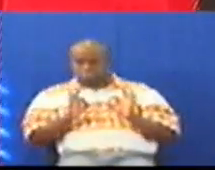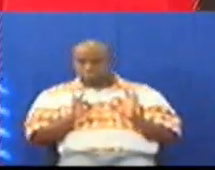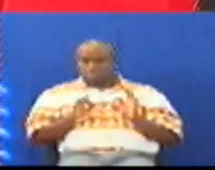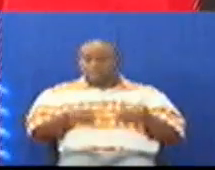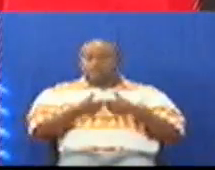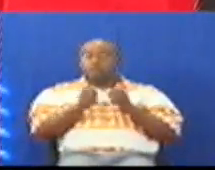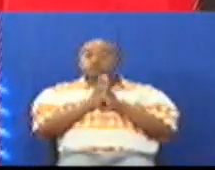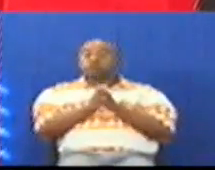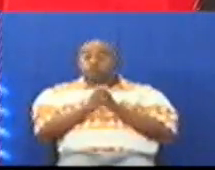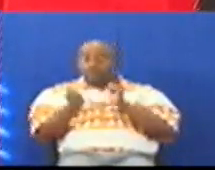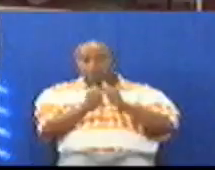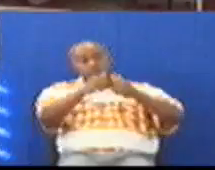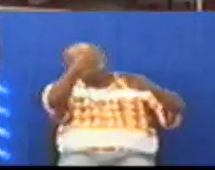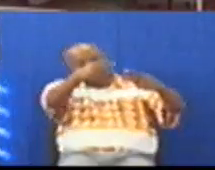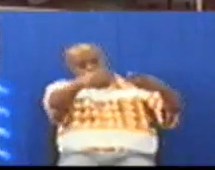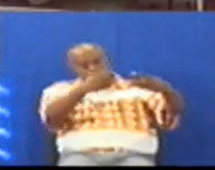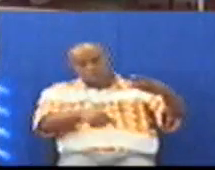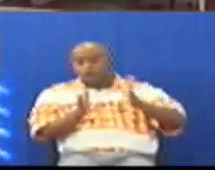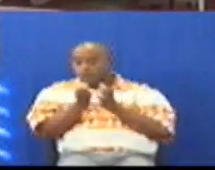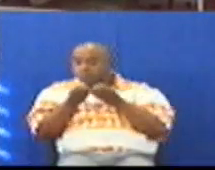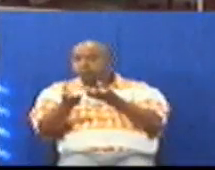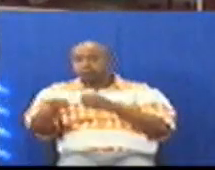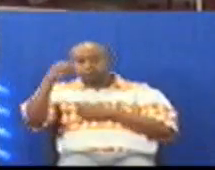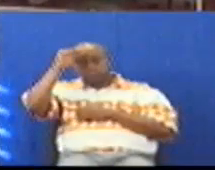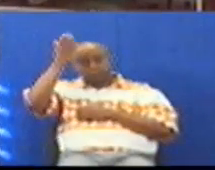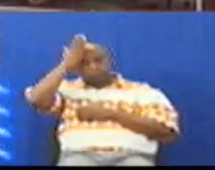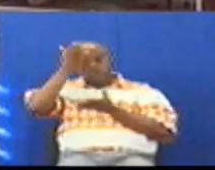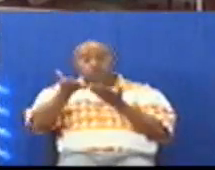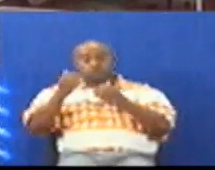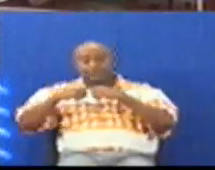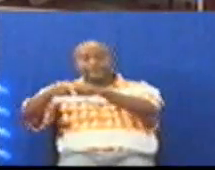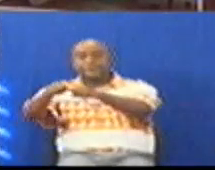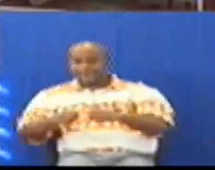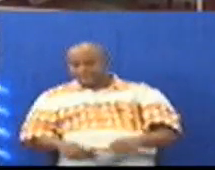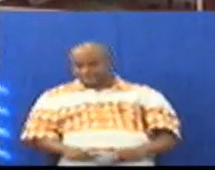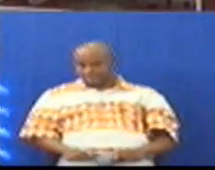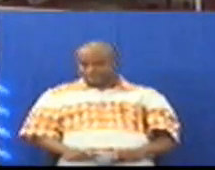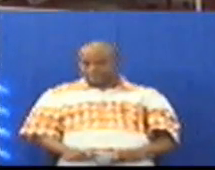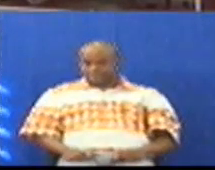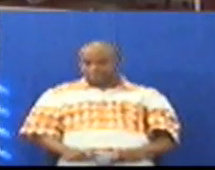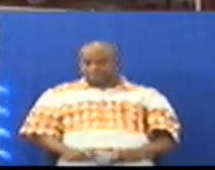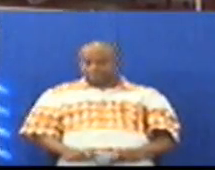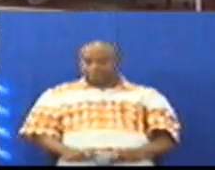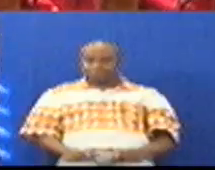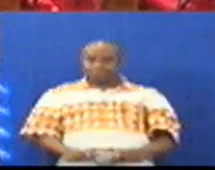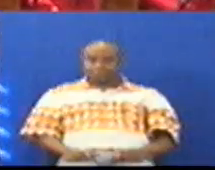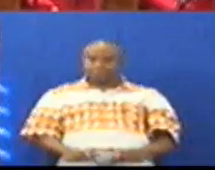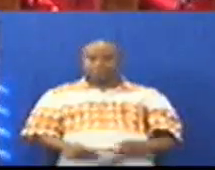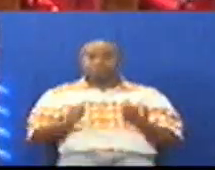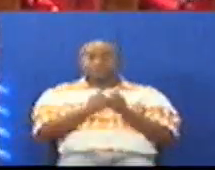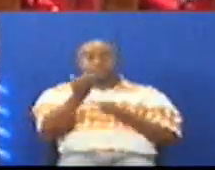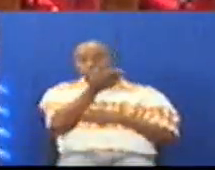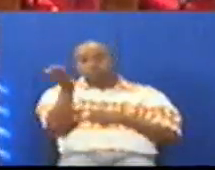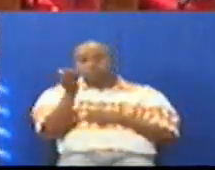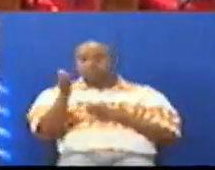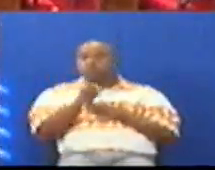tunaomba uyafuatilie haya. Lakini jingine katika wizara hii ni kuombe Mheshimiwa Waziri. Mheshimiwa Spika, upandishaji